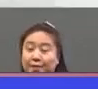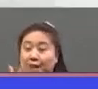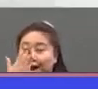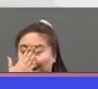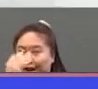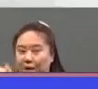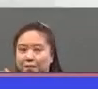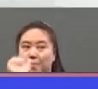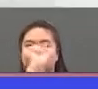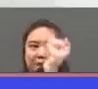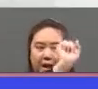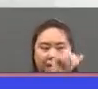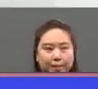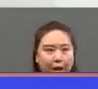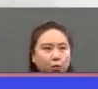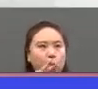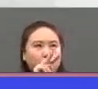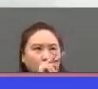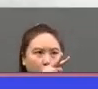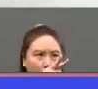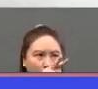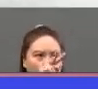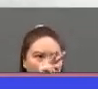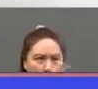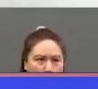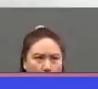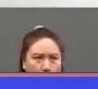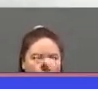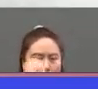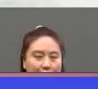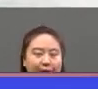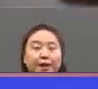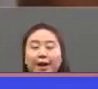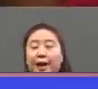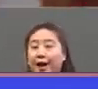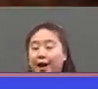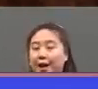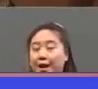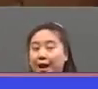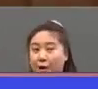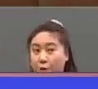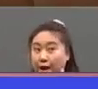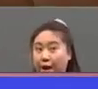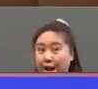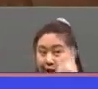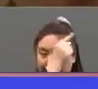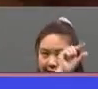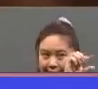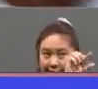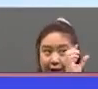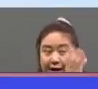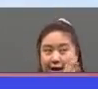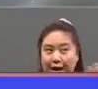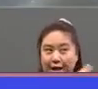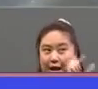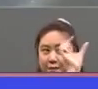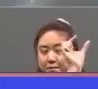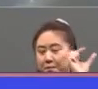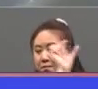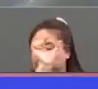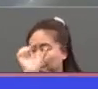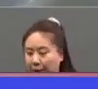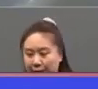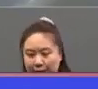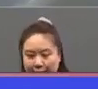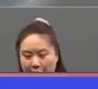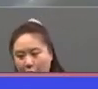ที่เห็นชอบไม่เหมือนกันใช่ไหมครับแต่รอบเนี้ยพอมีสองบัตรเนี่ยอาจจะใช้สูตรเลือกคนที่รักพรรคที่ช